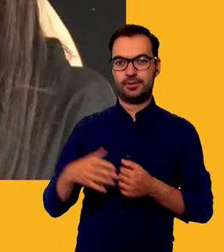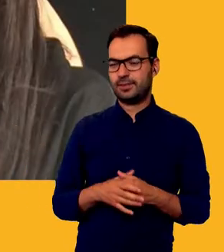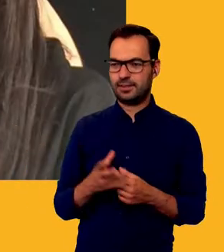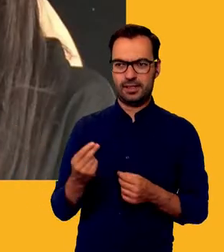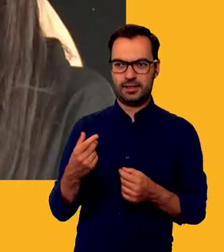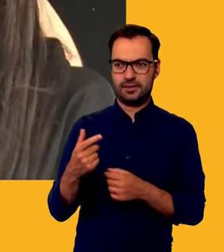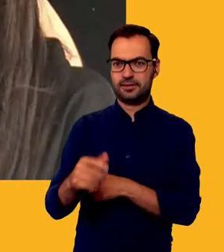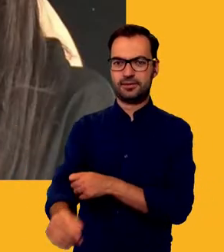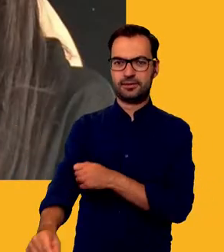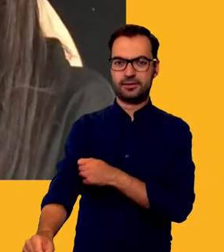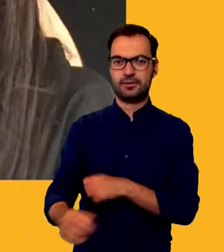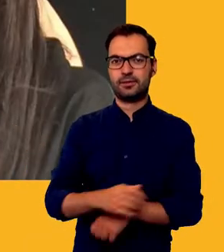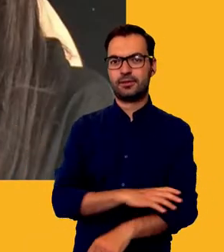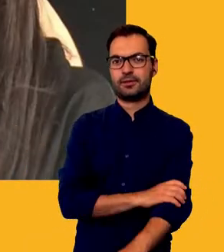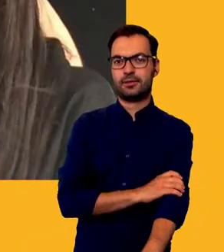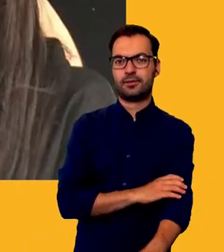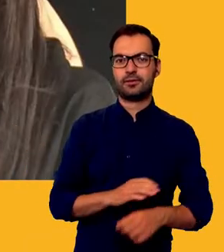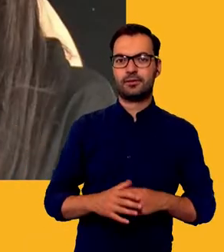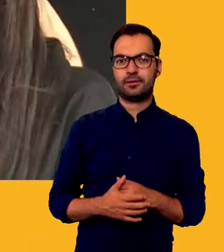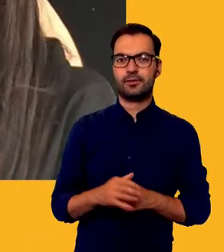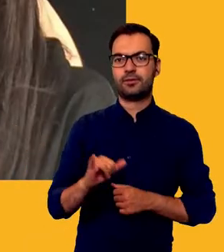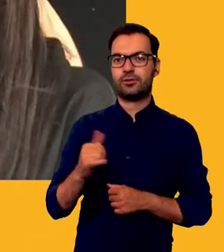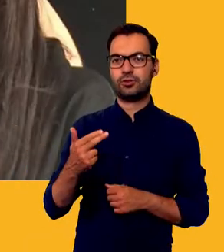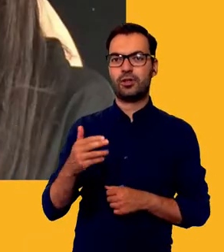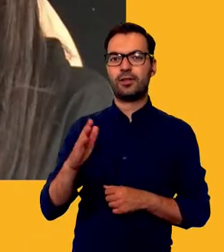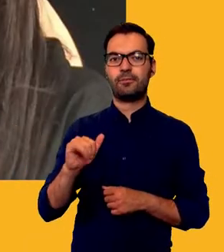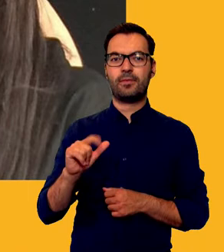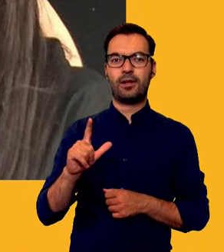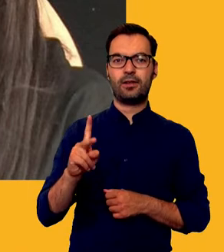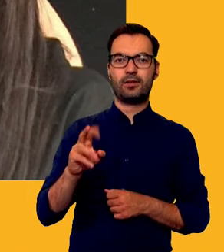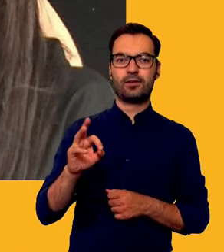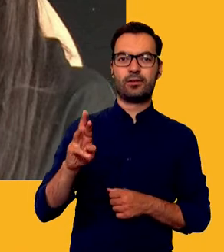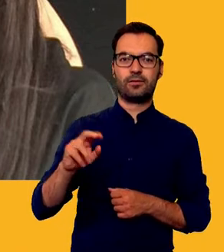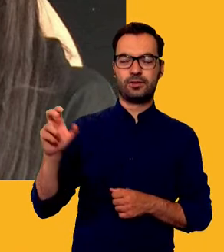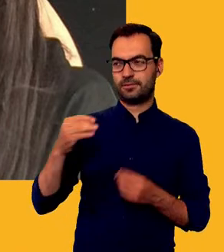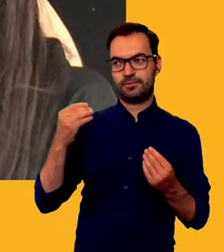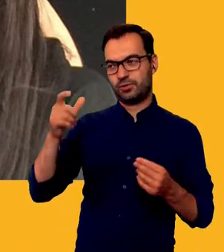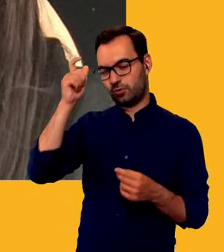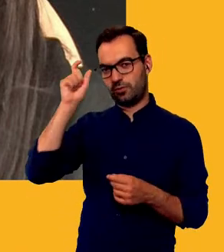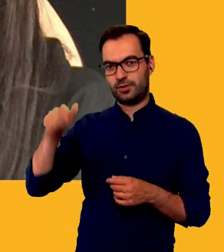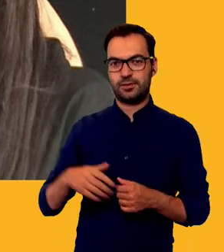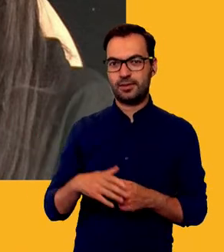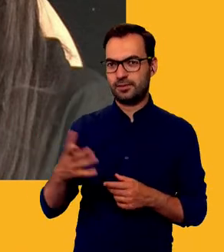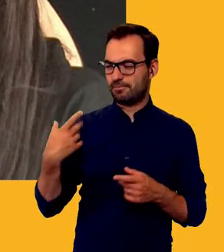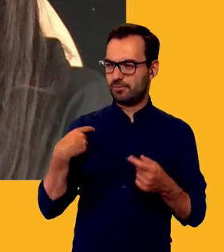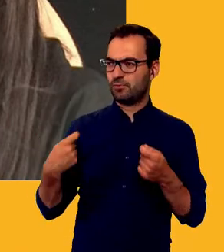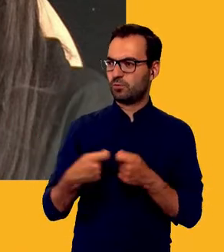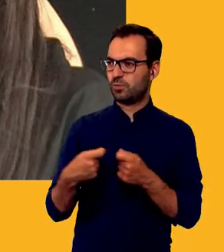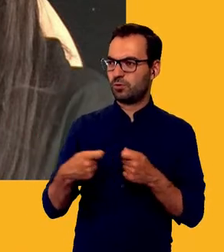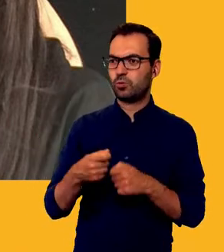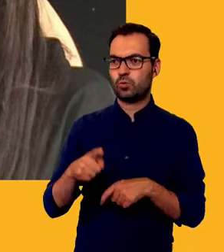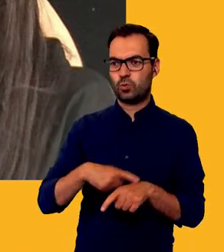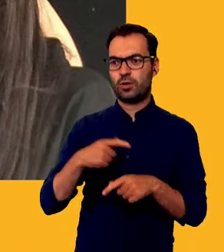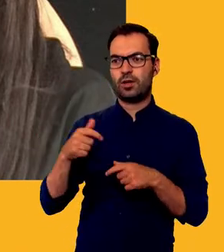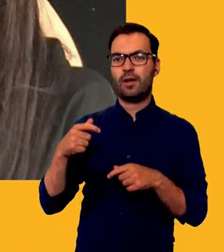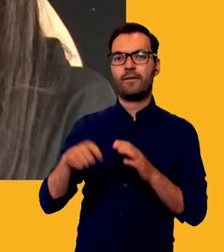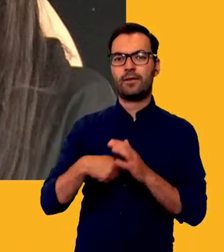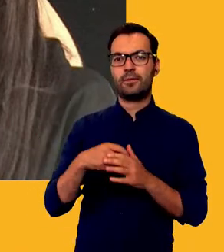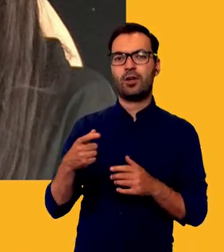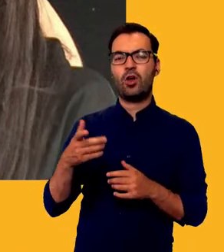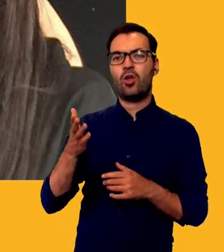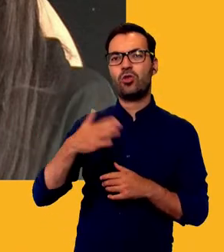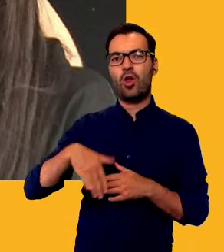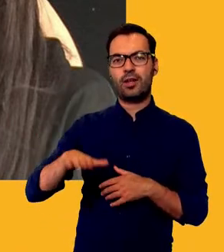sukienkę. O mój ukochany John Malkovich, jeden z cudowniejszych ludzi, z którym pracowałam dość długo przy filmie Dolina